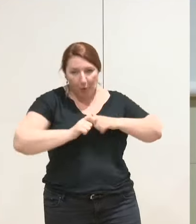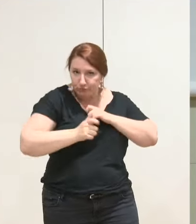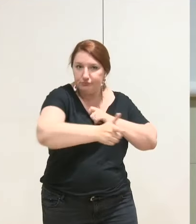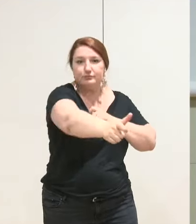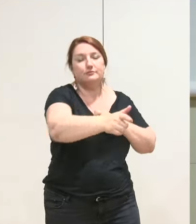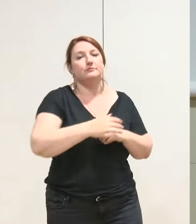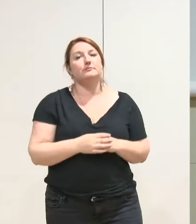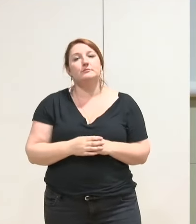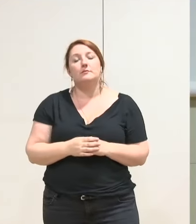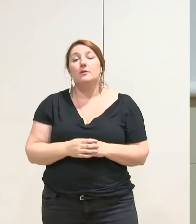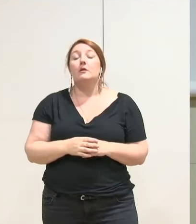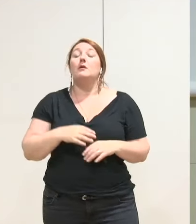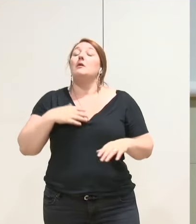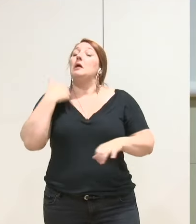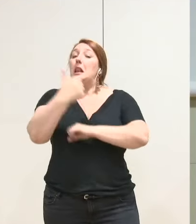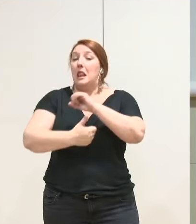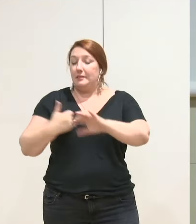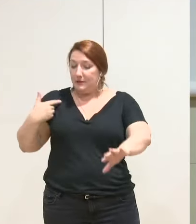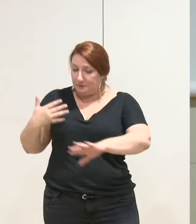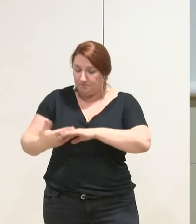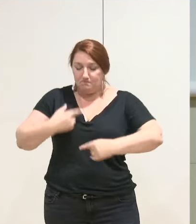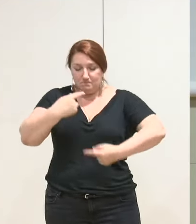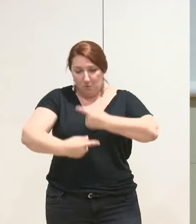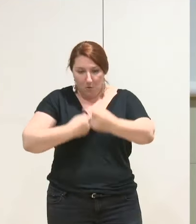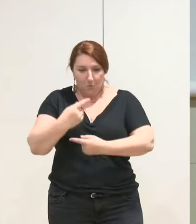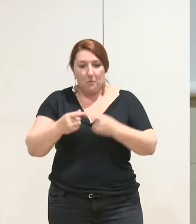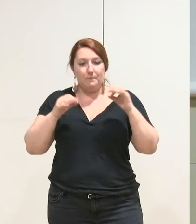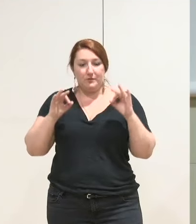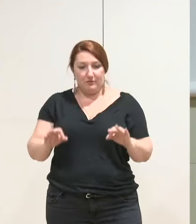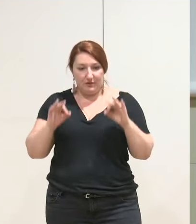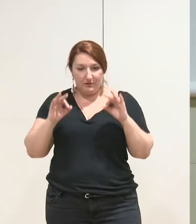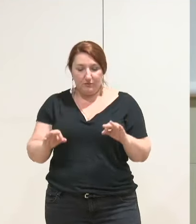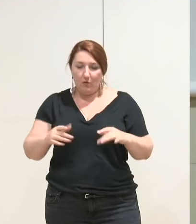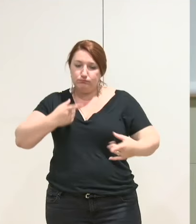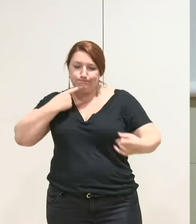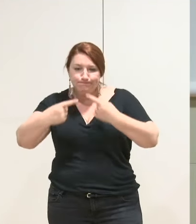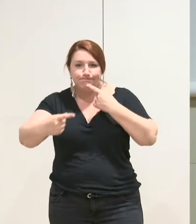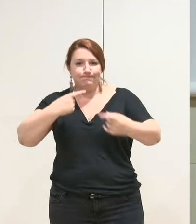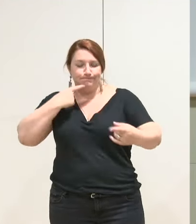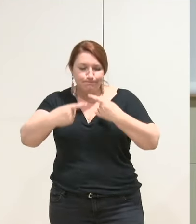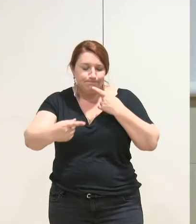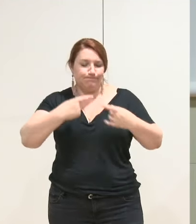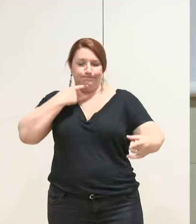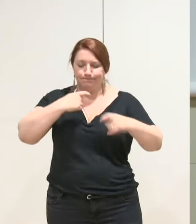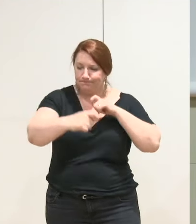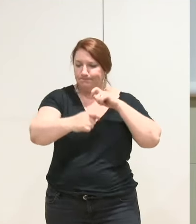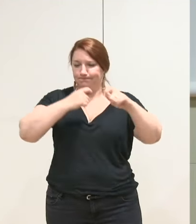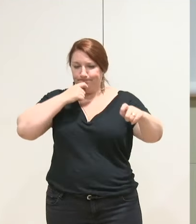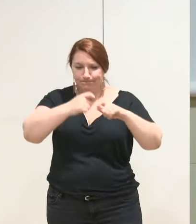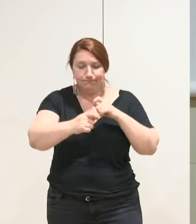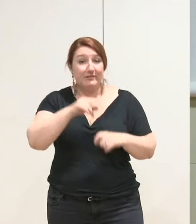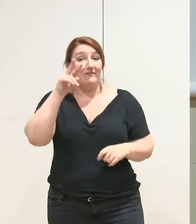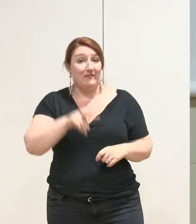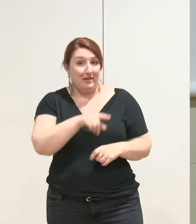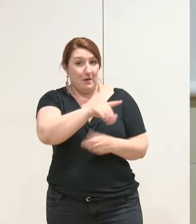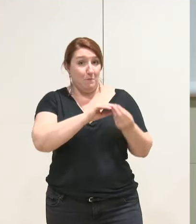reste en cours d'année effectivement nous avons poursuivi la discussion et la relation que nous avons avec eux et ils ont une difficultés